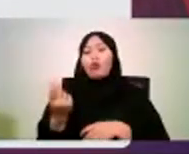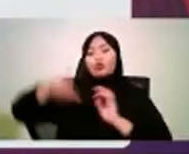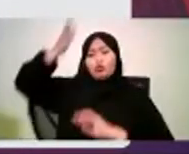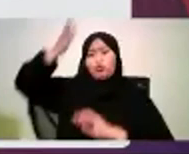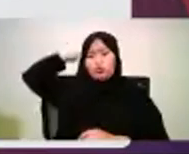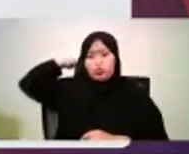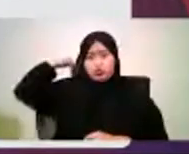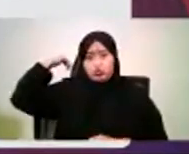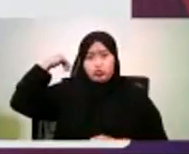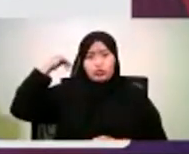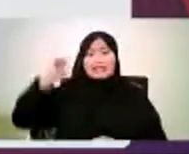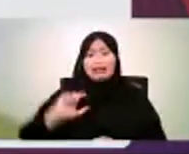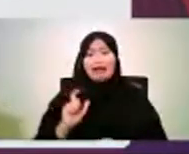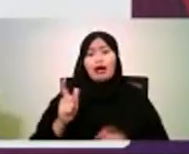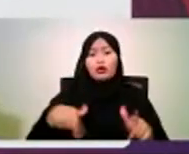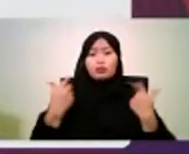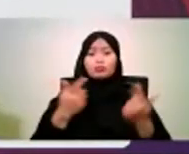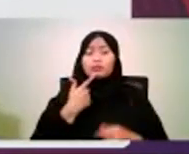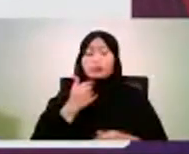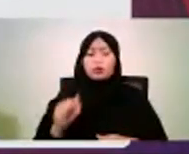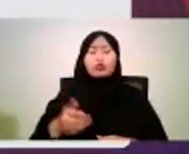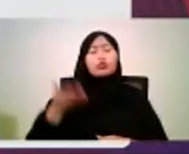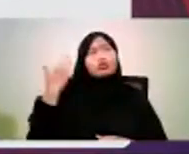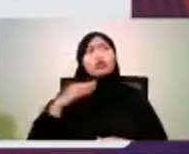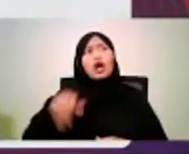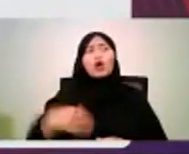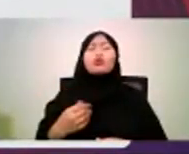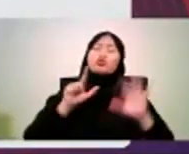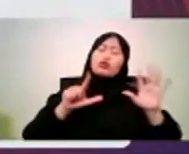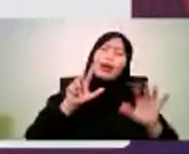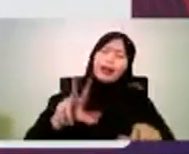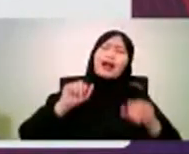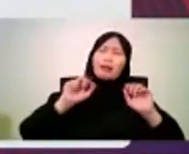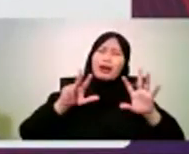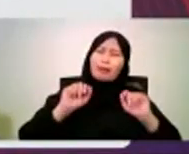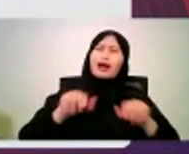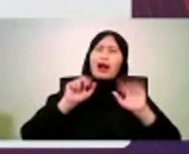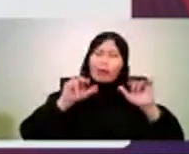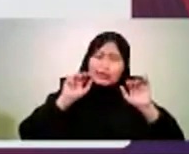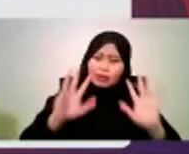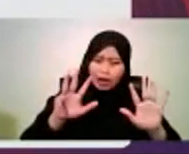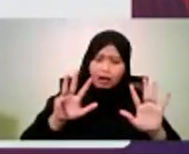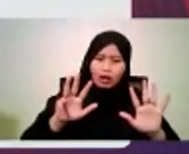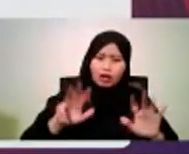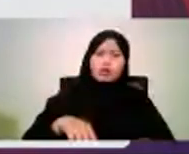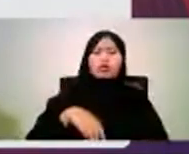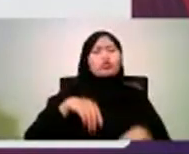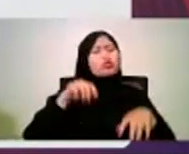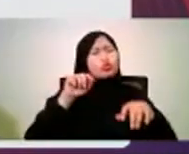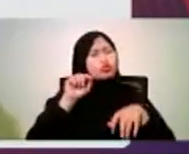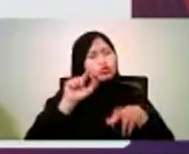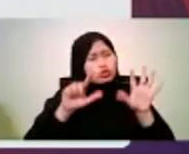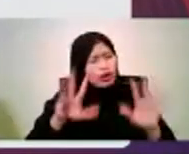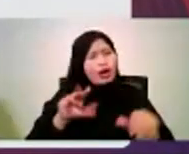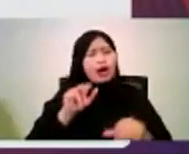dulu zaman dulu ya zaman 78888 9 eh 7 Hai 80